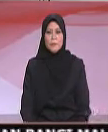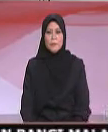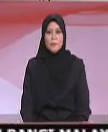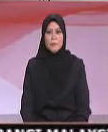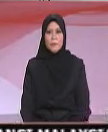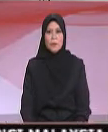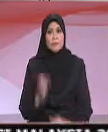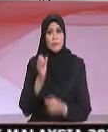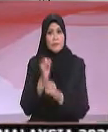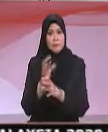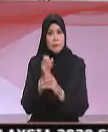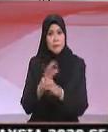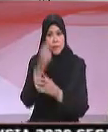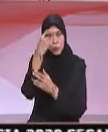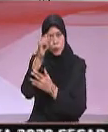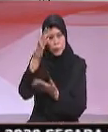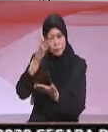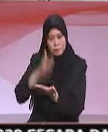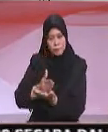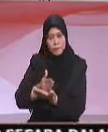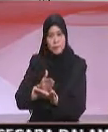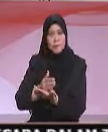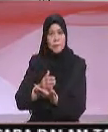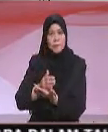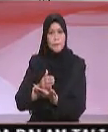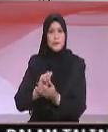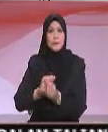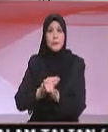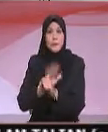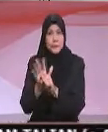Dalam usaha untuk memutuskan rantaian